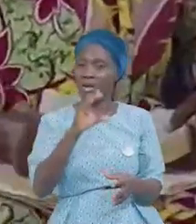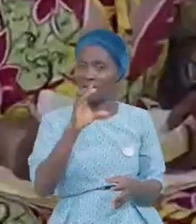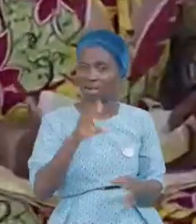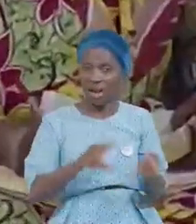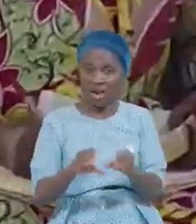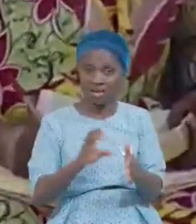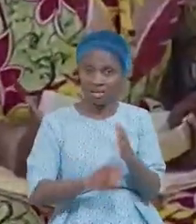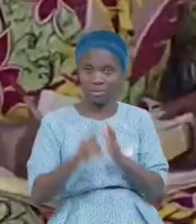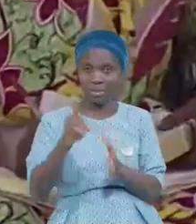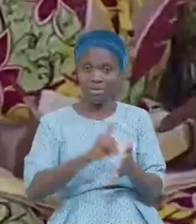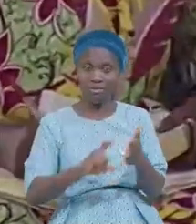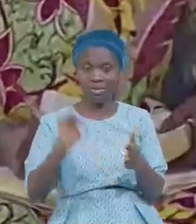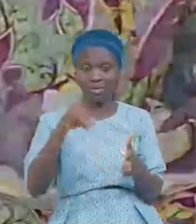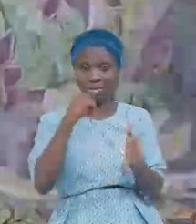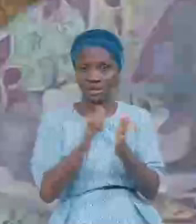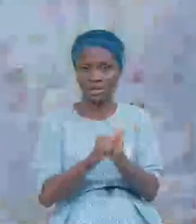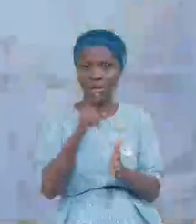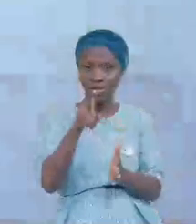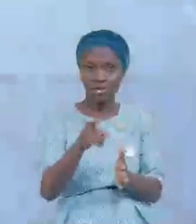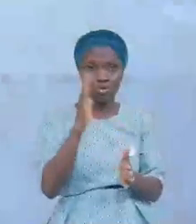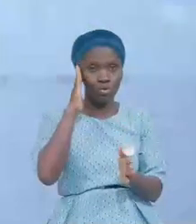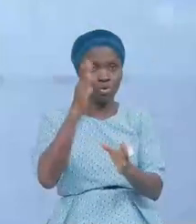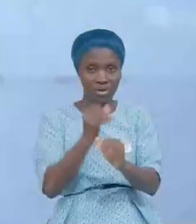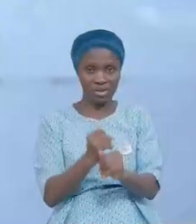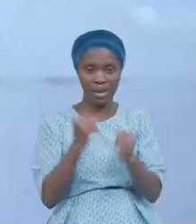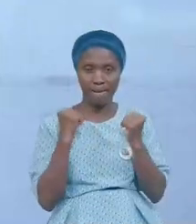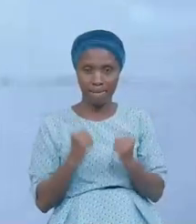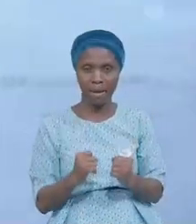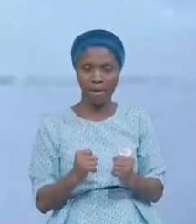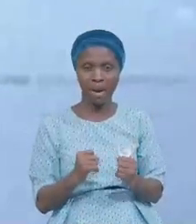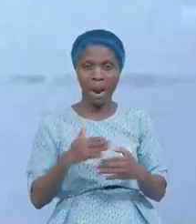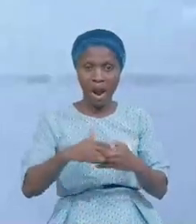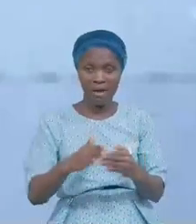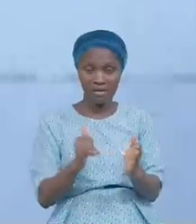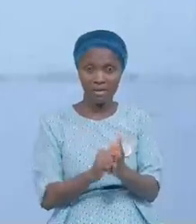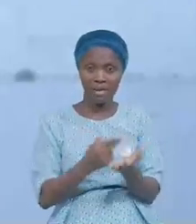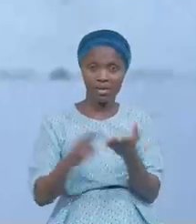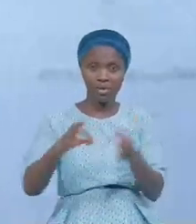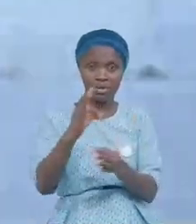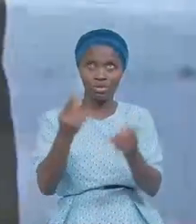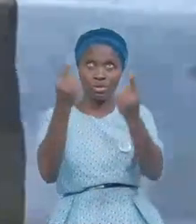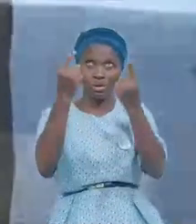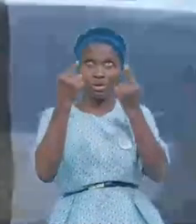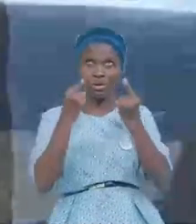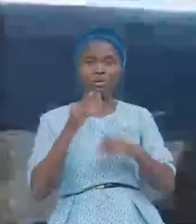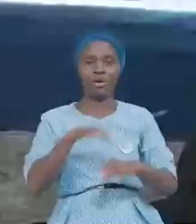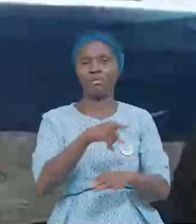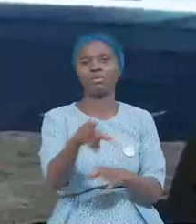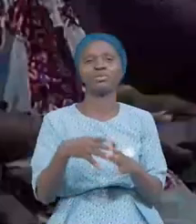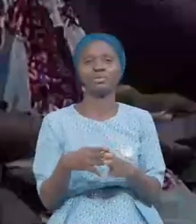Acte 1, 8. Mais vous recevez une puissance. Le Saint-Esprit survenant sur vous. Le Saint-Esprit va venir sur